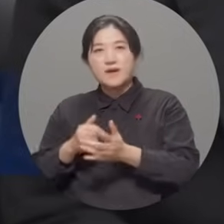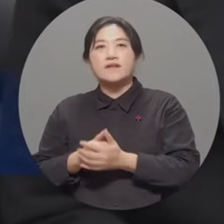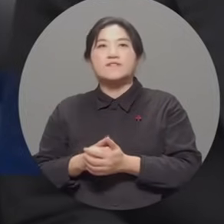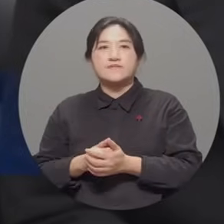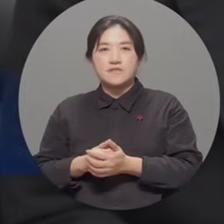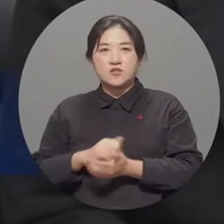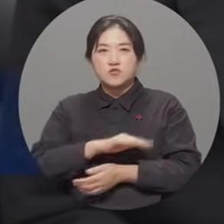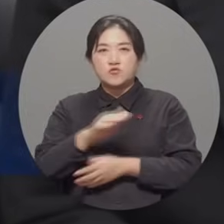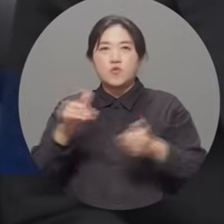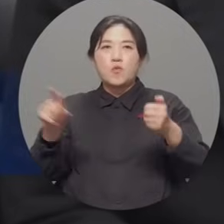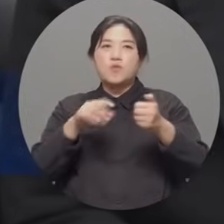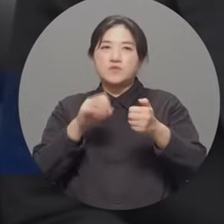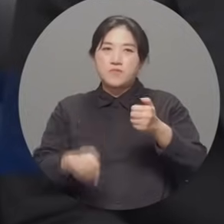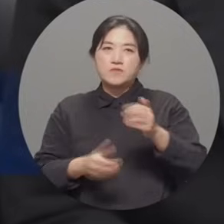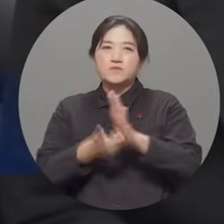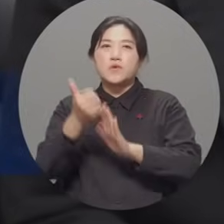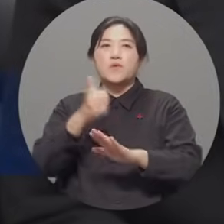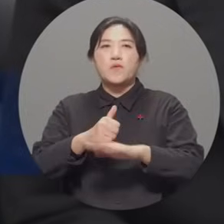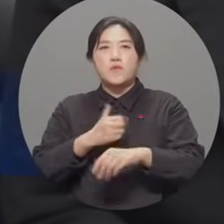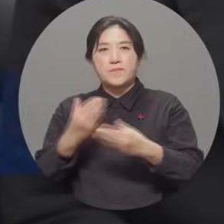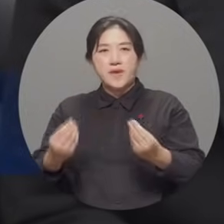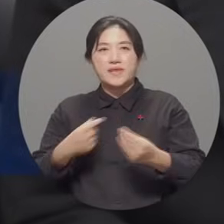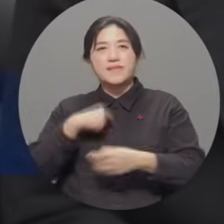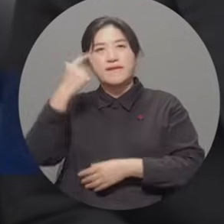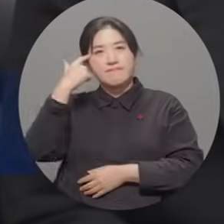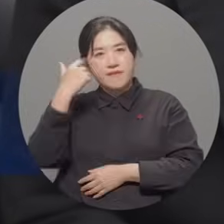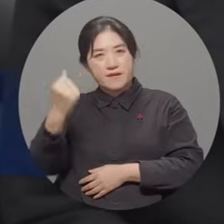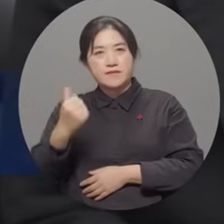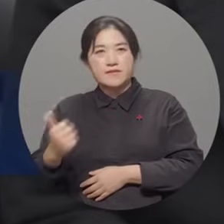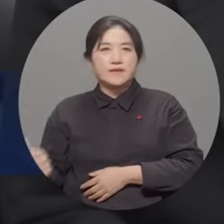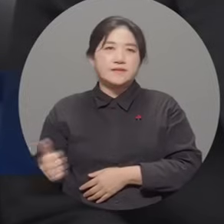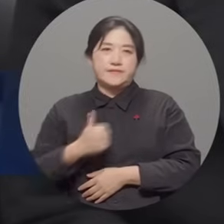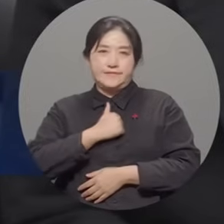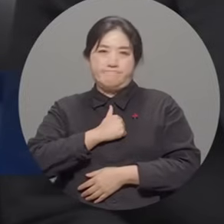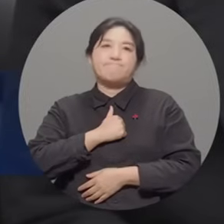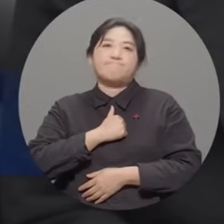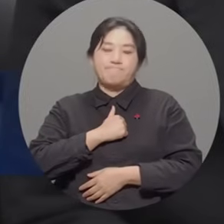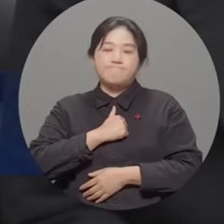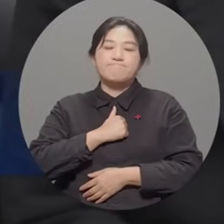파악해서 우리는 50%는 성공했다고 생각합니다.